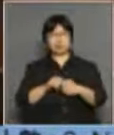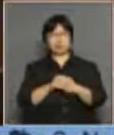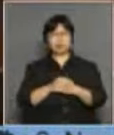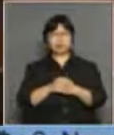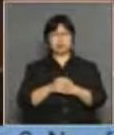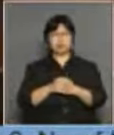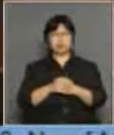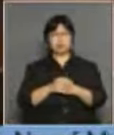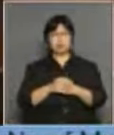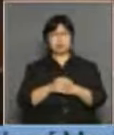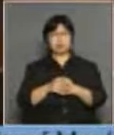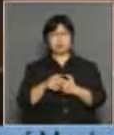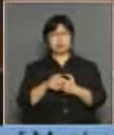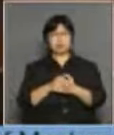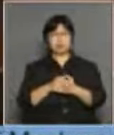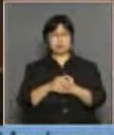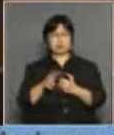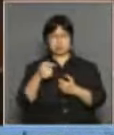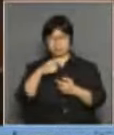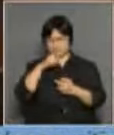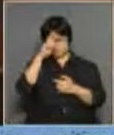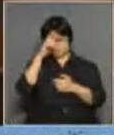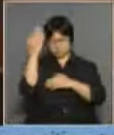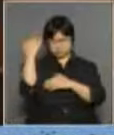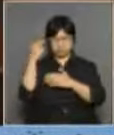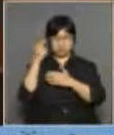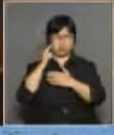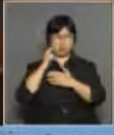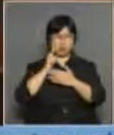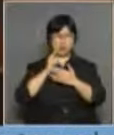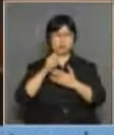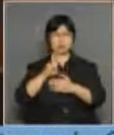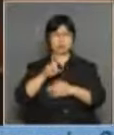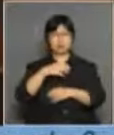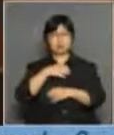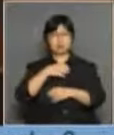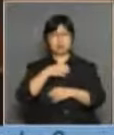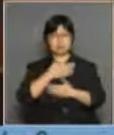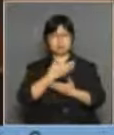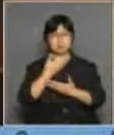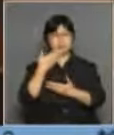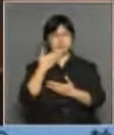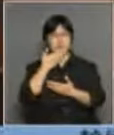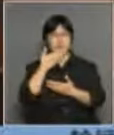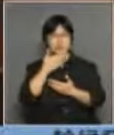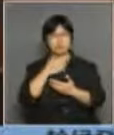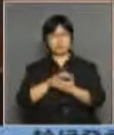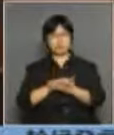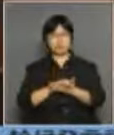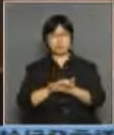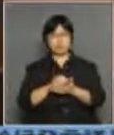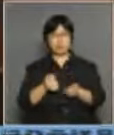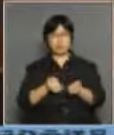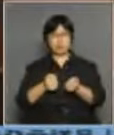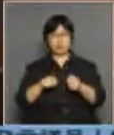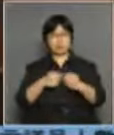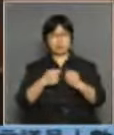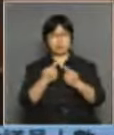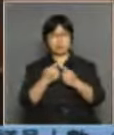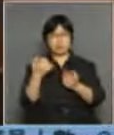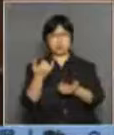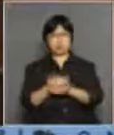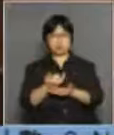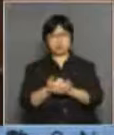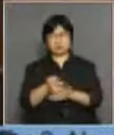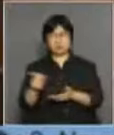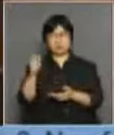令我回憶起過往唐英年都擔心青年人係車毀人亡李慧瓊